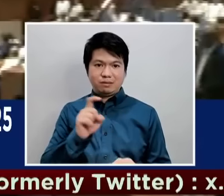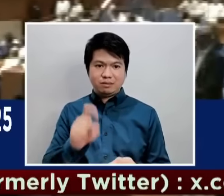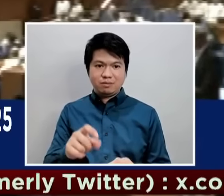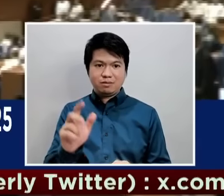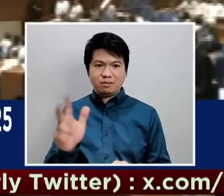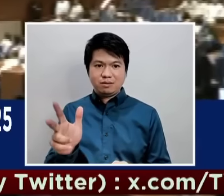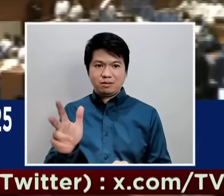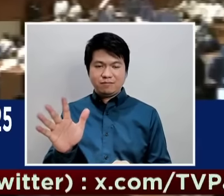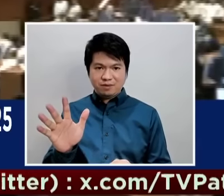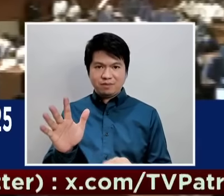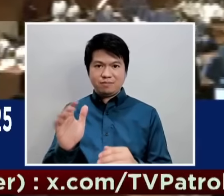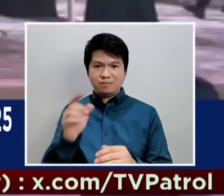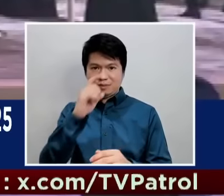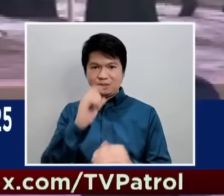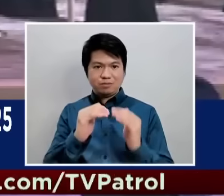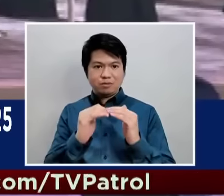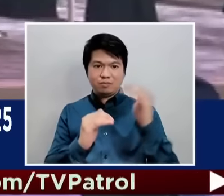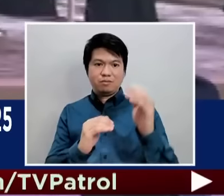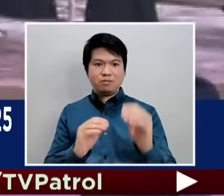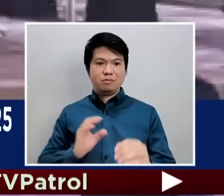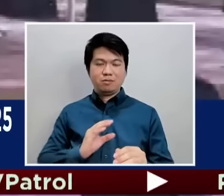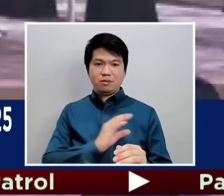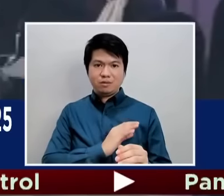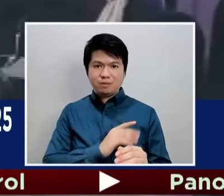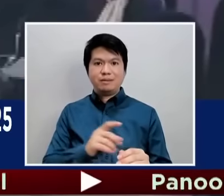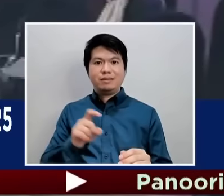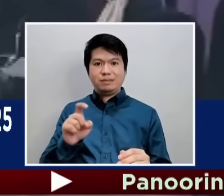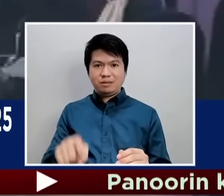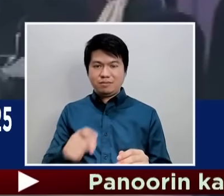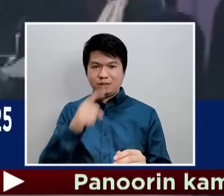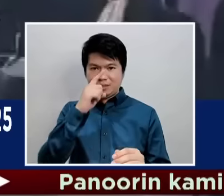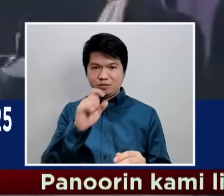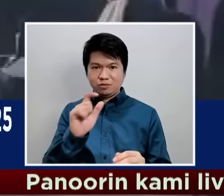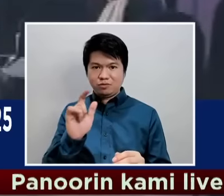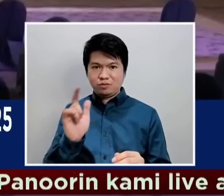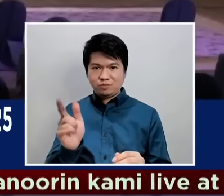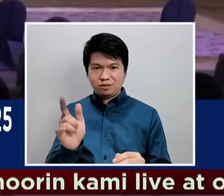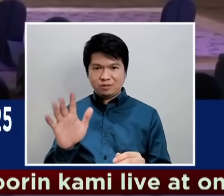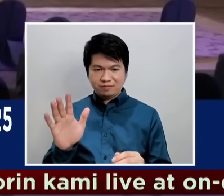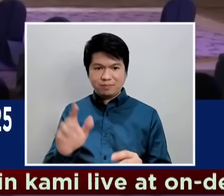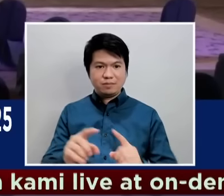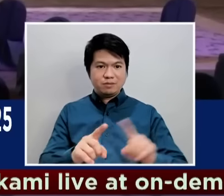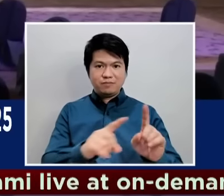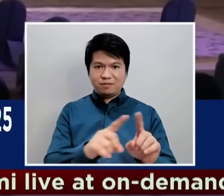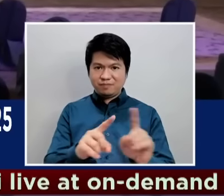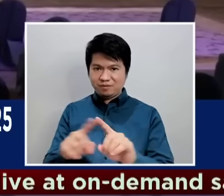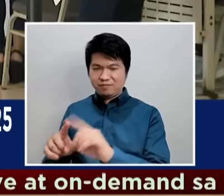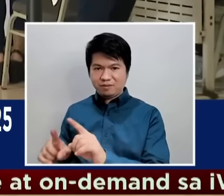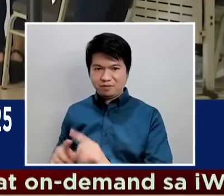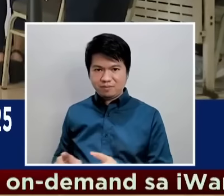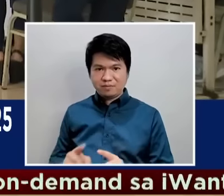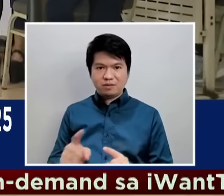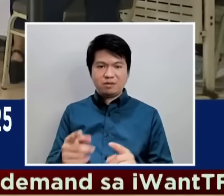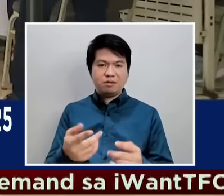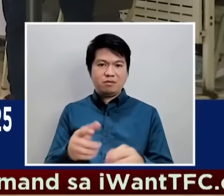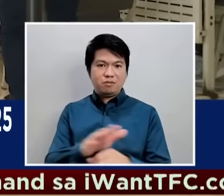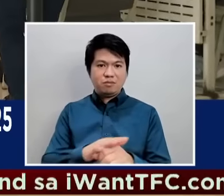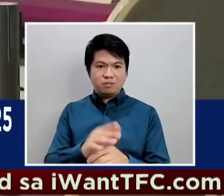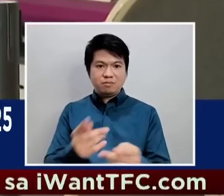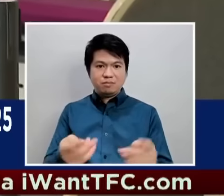congressman, 25 years old naman. Iba-iba naman ang minimum age sa local positions. Dapat din dito pinanganak,